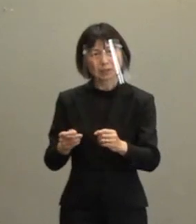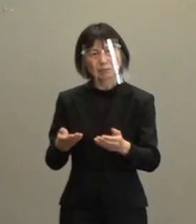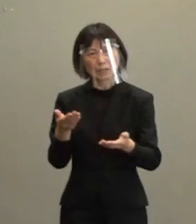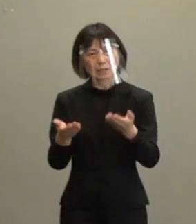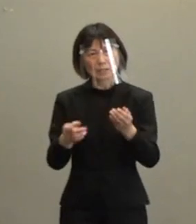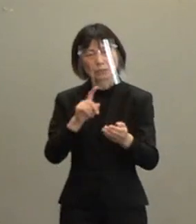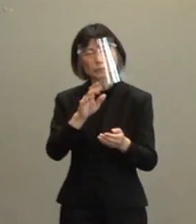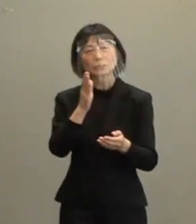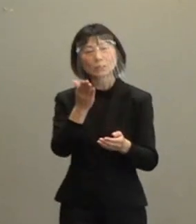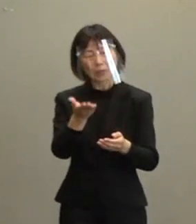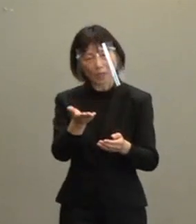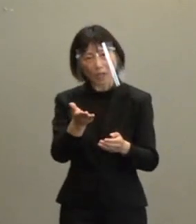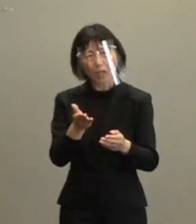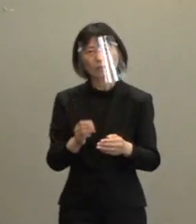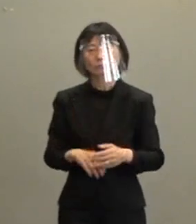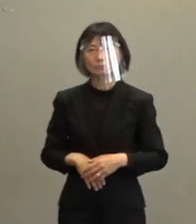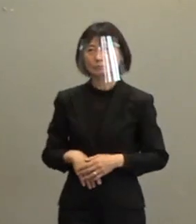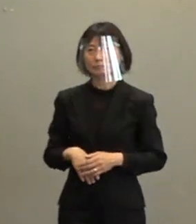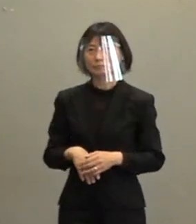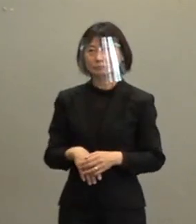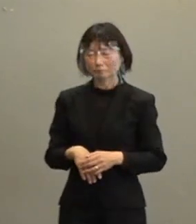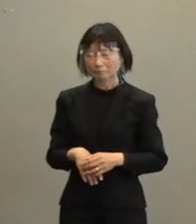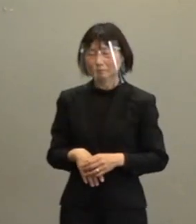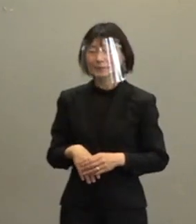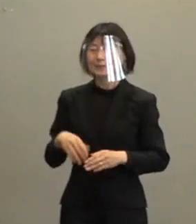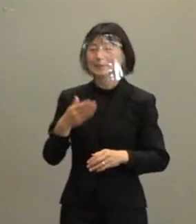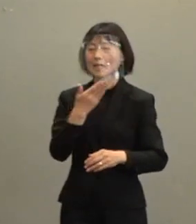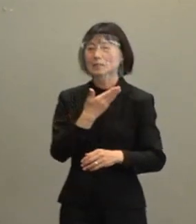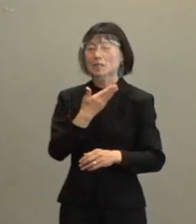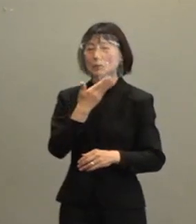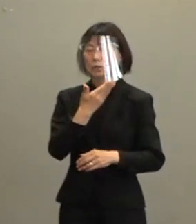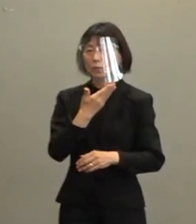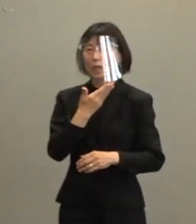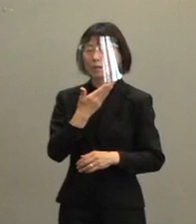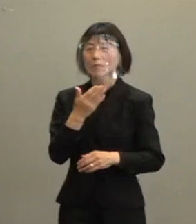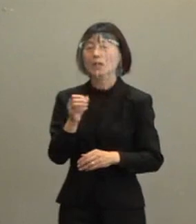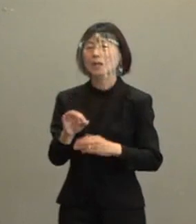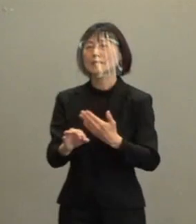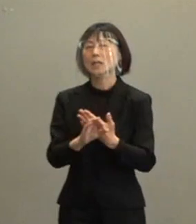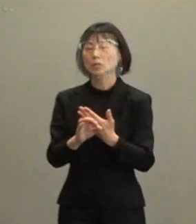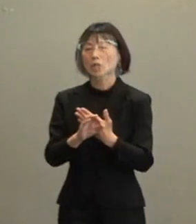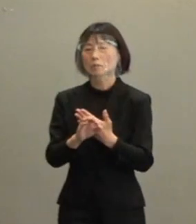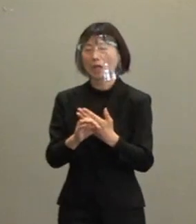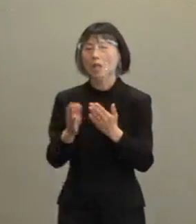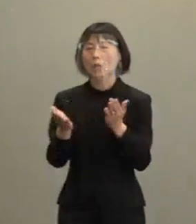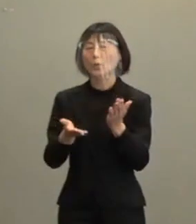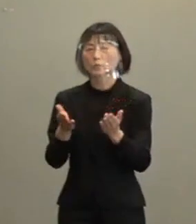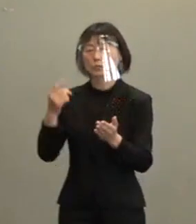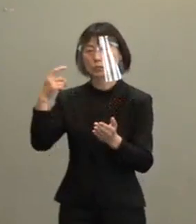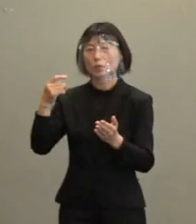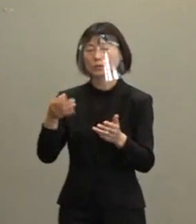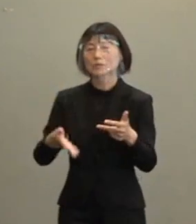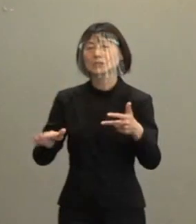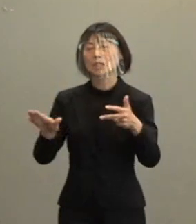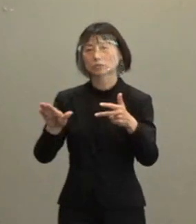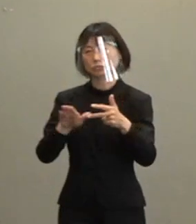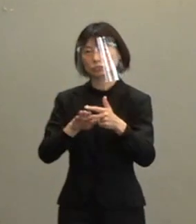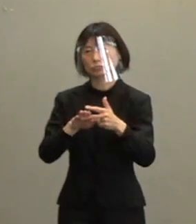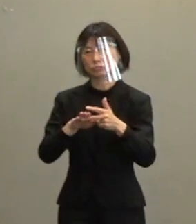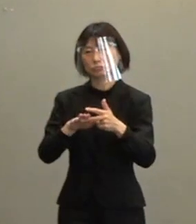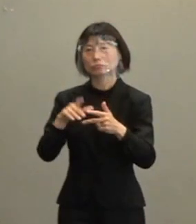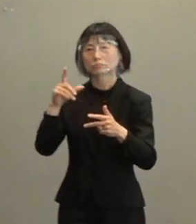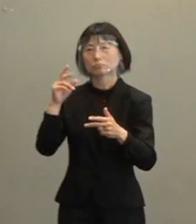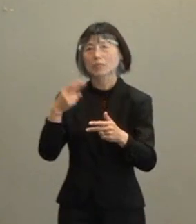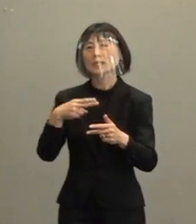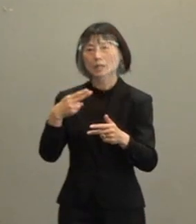きというふうに知事は考えていらっしゃいますか。 はい、まず大事なことは例えば保育や教育施設であったり、もしく